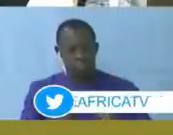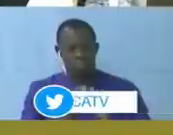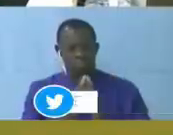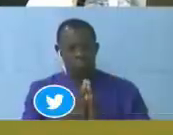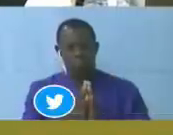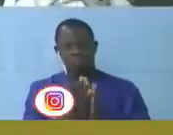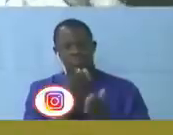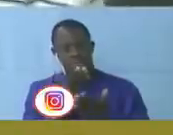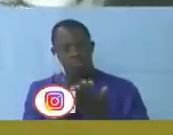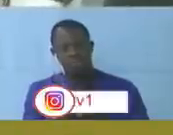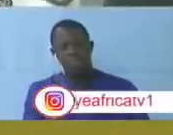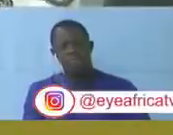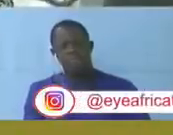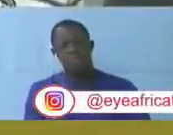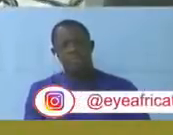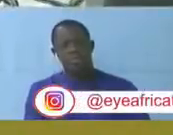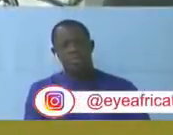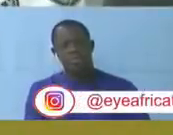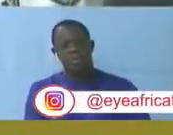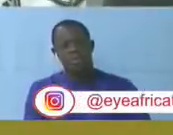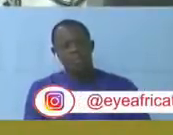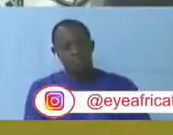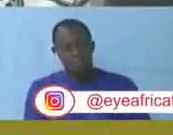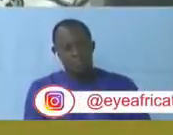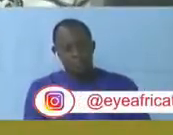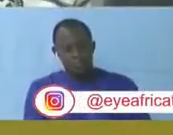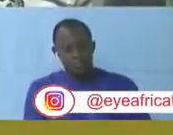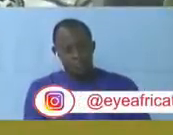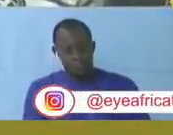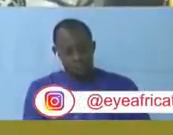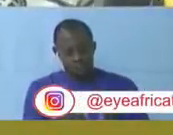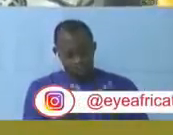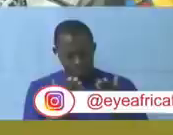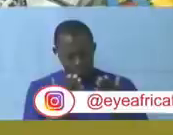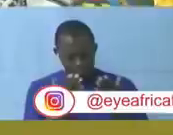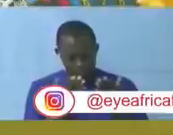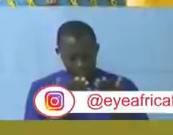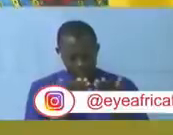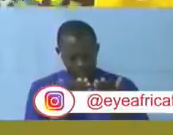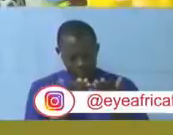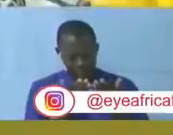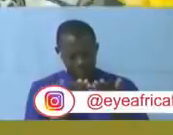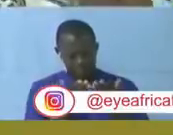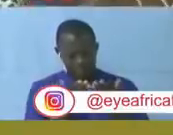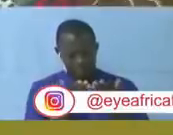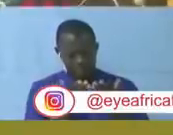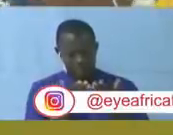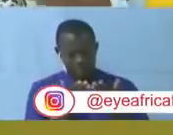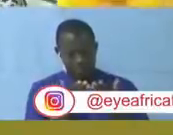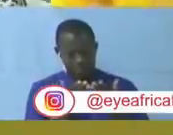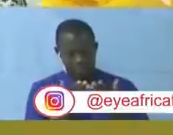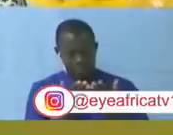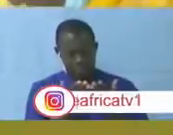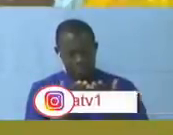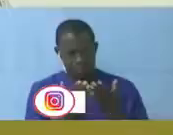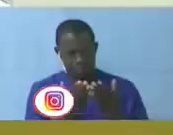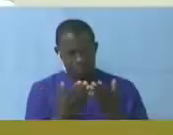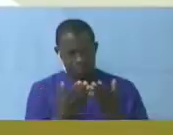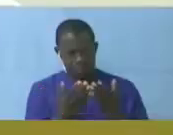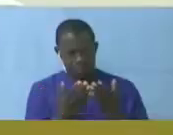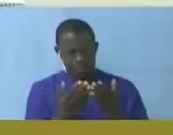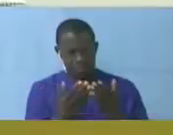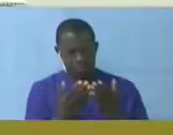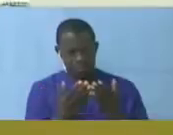for some prayers, please. Thank you, Chair. Bismillahir Rahmanir Rahim. Alhamdulillahi Rabbil Alameen.